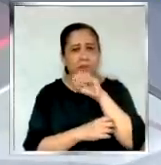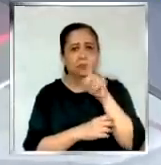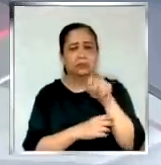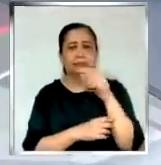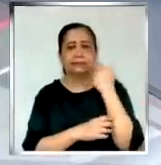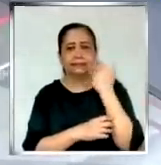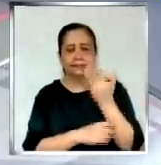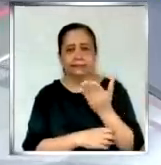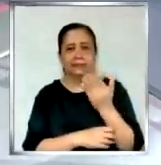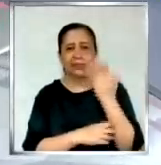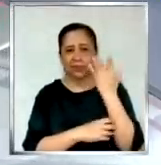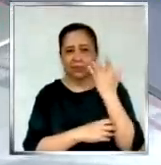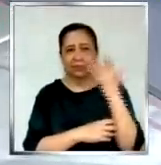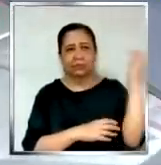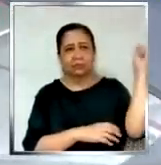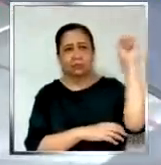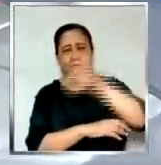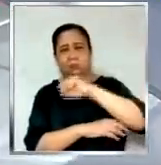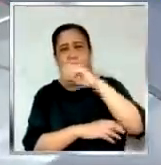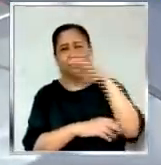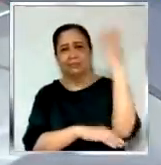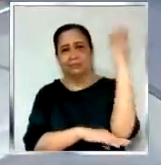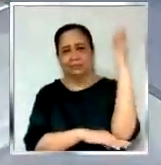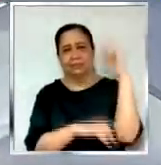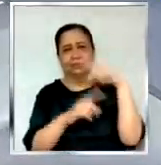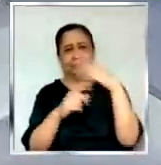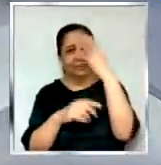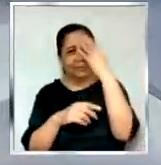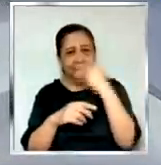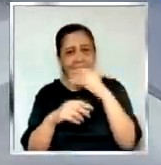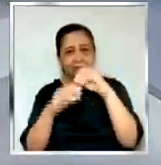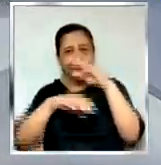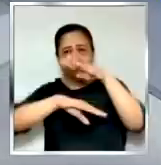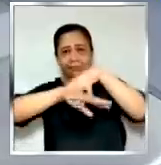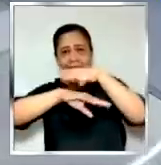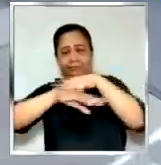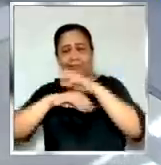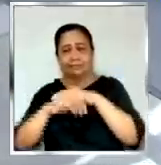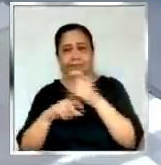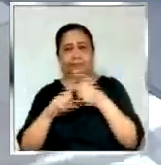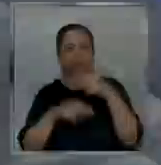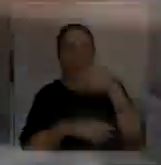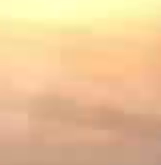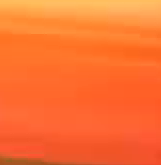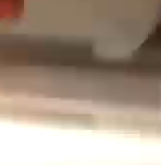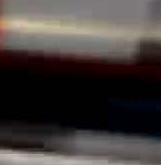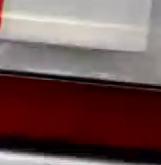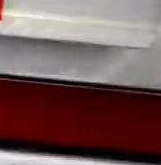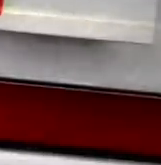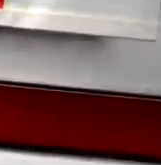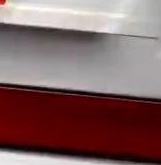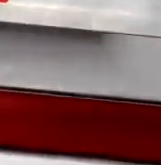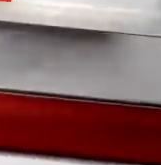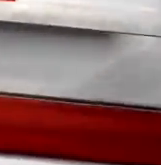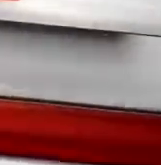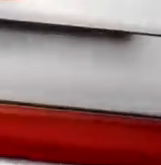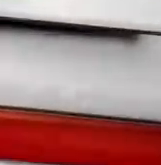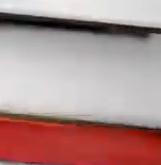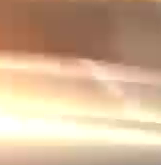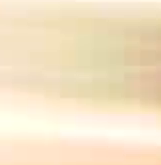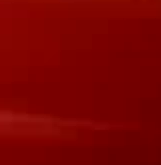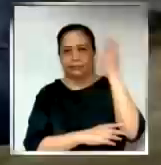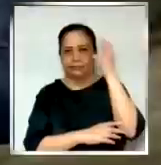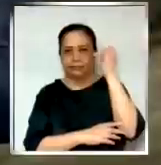matapos madaganan ng puno habang natutulog sa kubo. Mula sa Quezon, nakatutok live si JP Soriano.